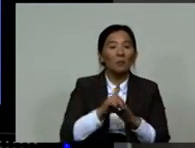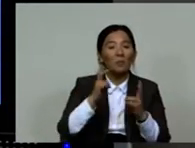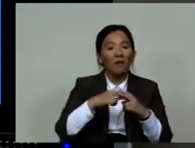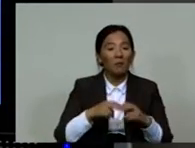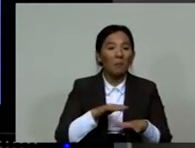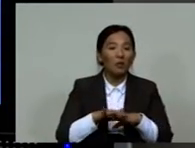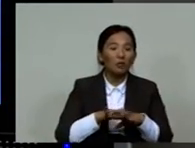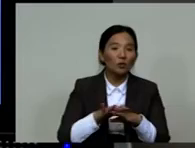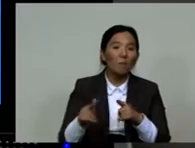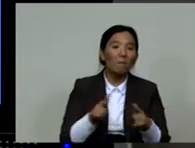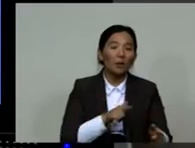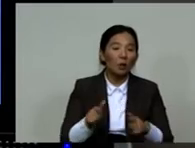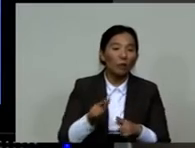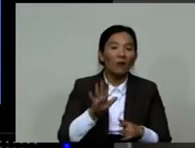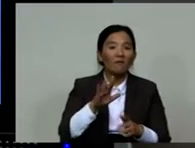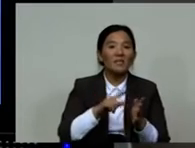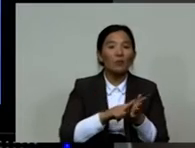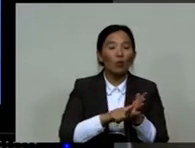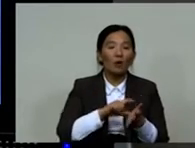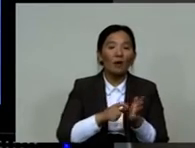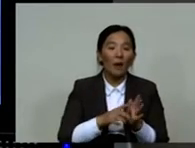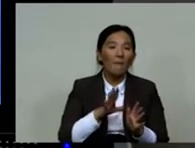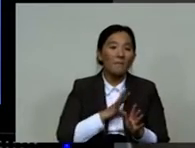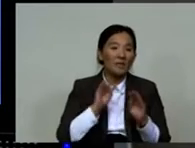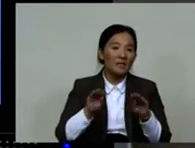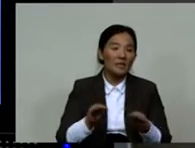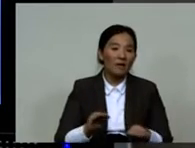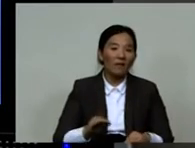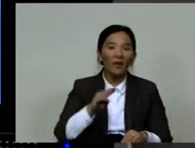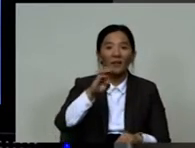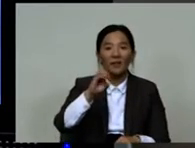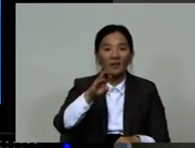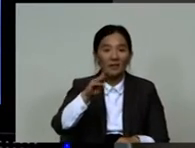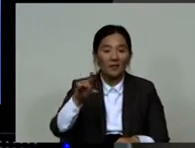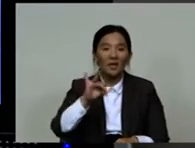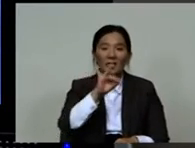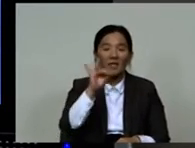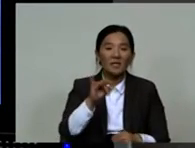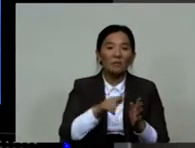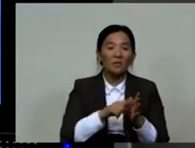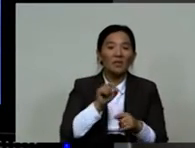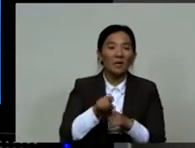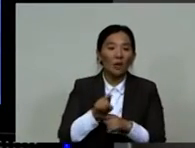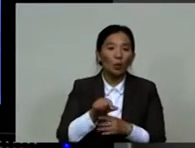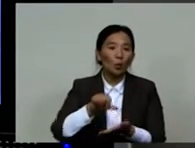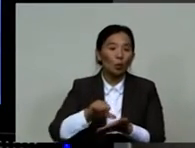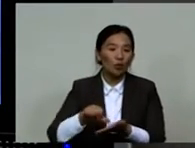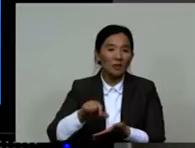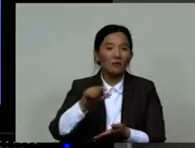подготовку семиклассников. Был составлен тест из 9 заданий, участвовало